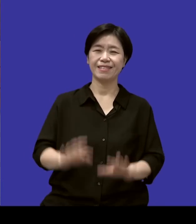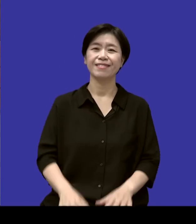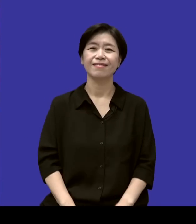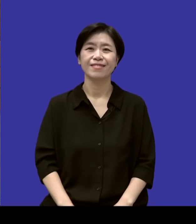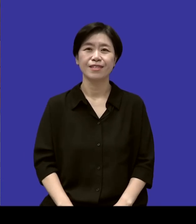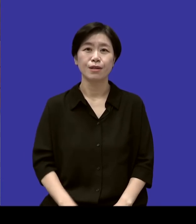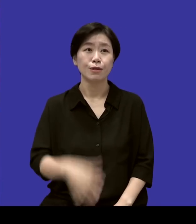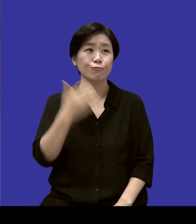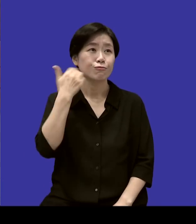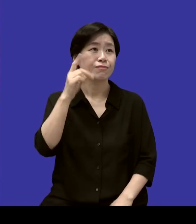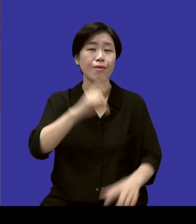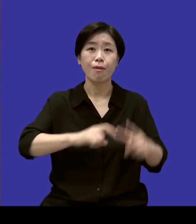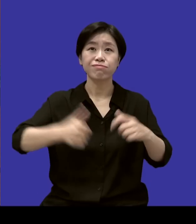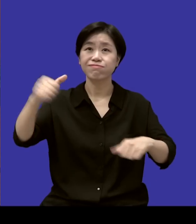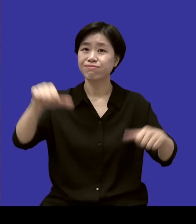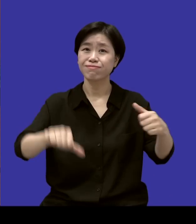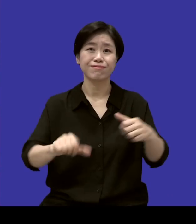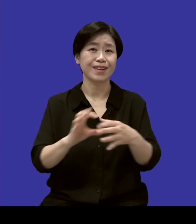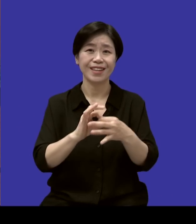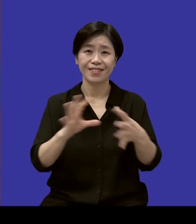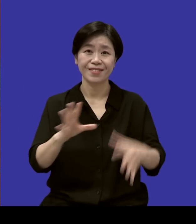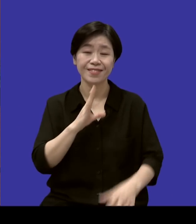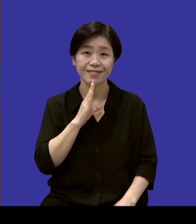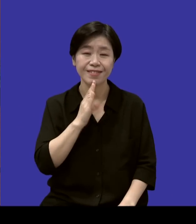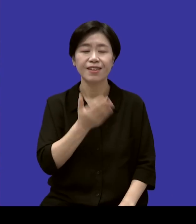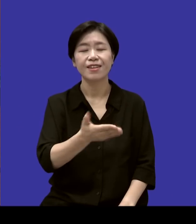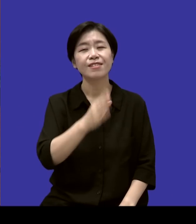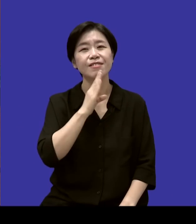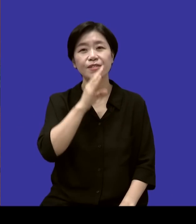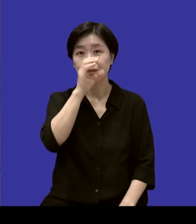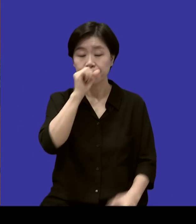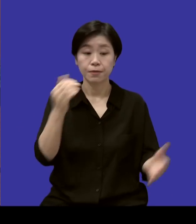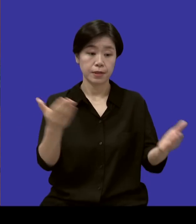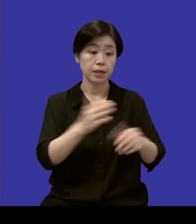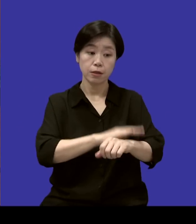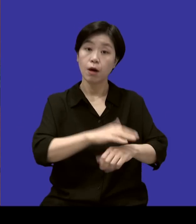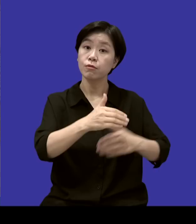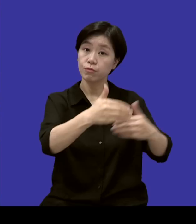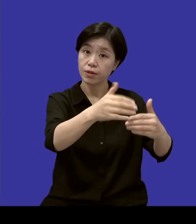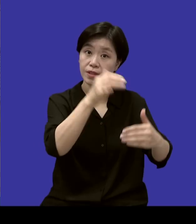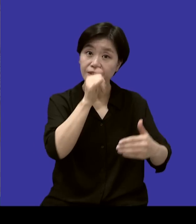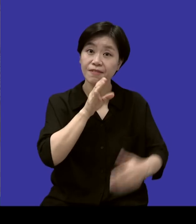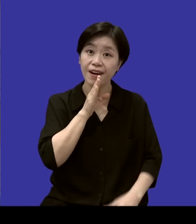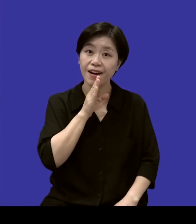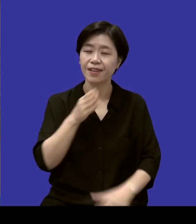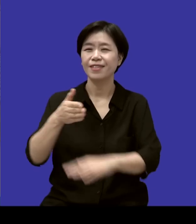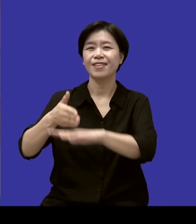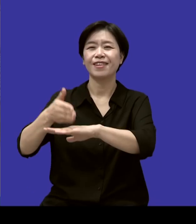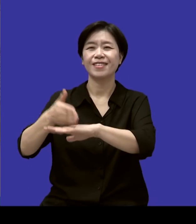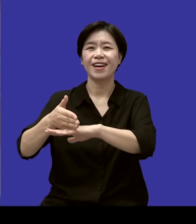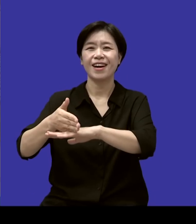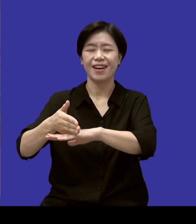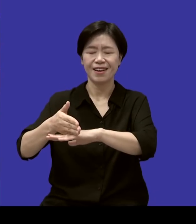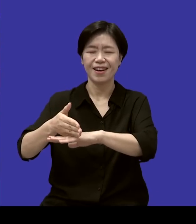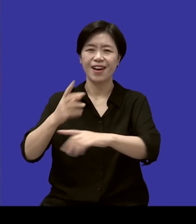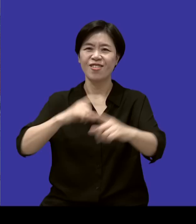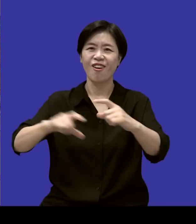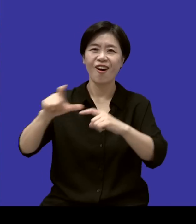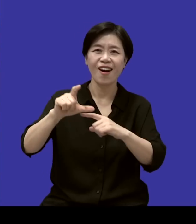더 훌륭하고 이런 걸 떠나서 정말 정말 좋은 일을 많이 하시고 따뜻하신 분이라는 걸 제가 오늘 알게 됐어요. 감사해요. 많이 좀